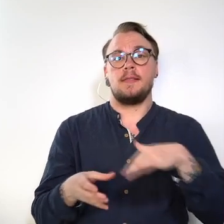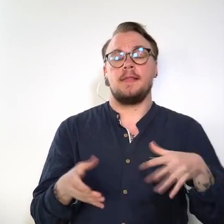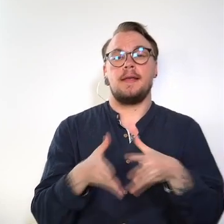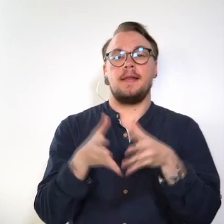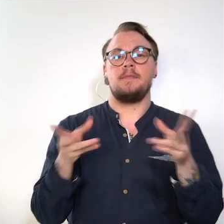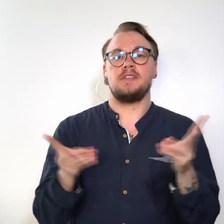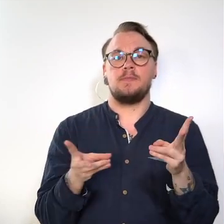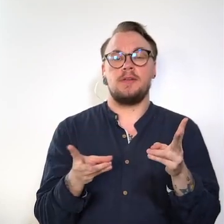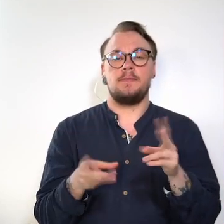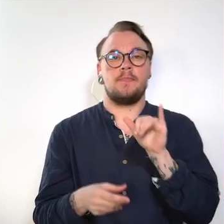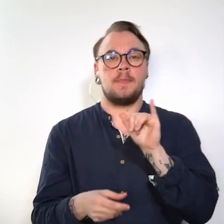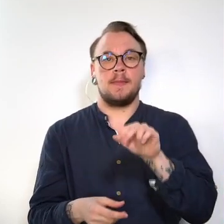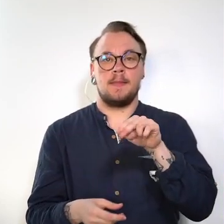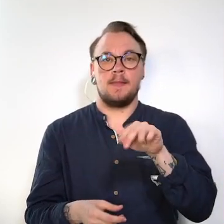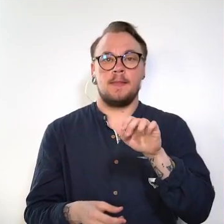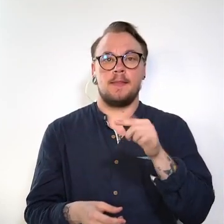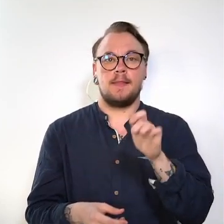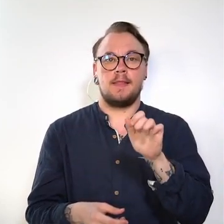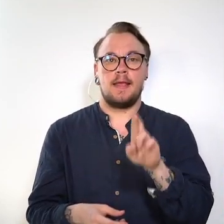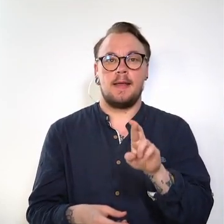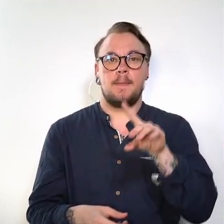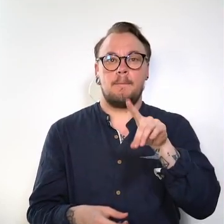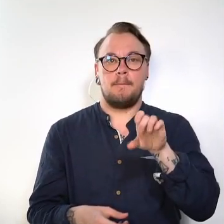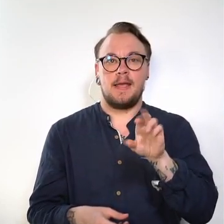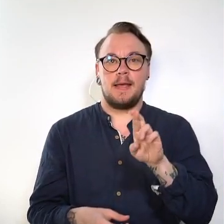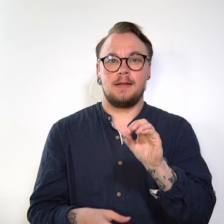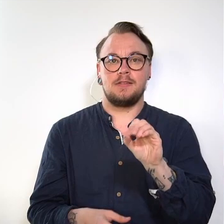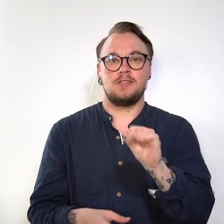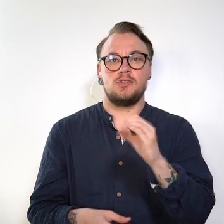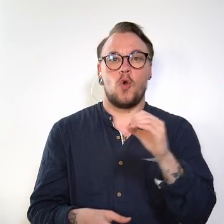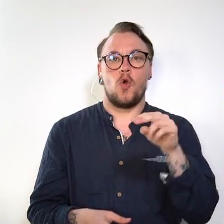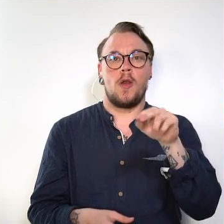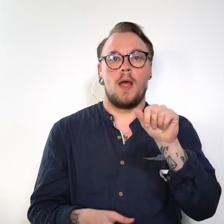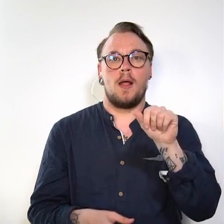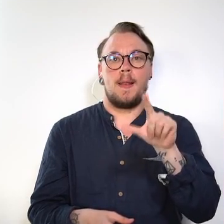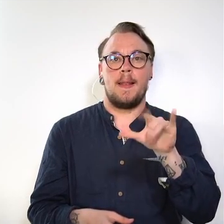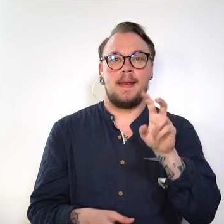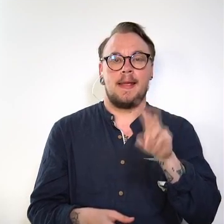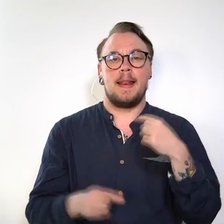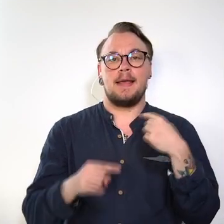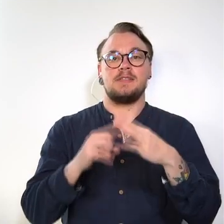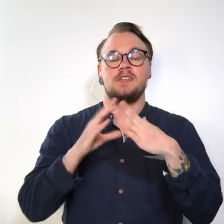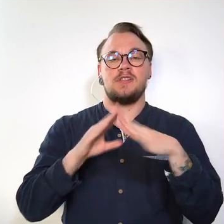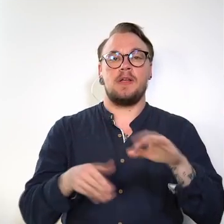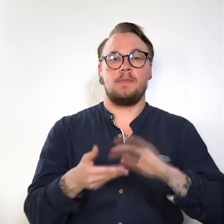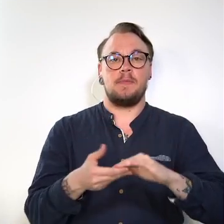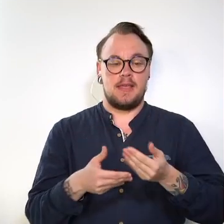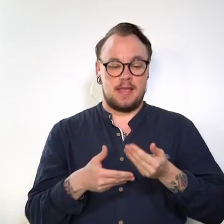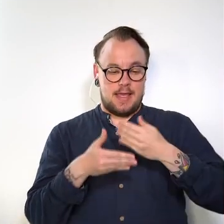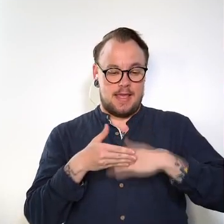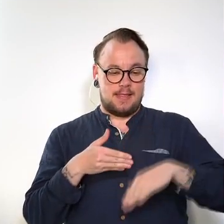lähestymistapa, jossa niin kuin terapeutti ei ole vaan enää semmoinen yläpuolella oleva auktoriteetti, vaan pyrkii nimenomaan